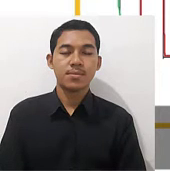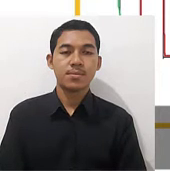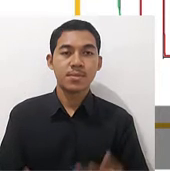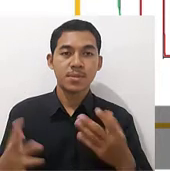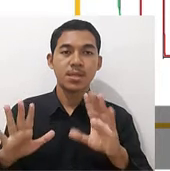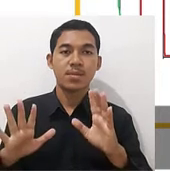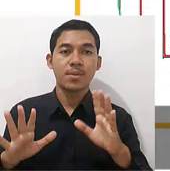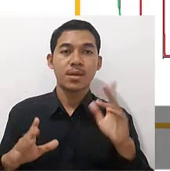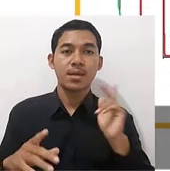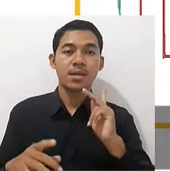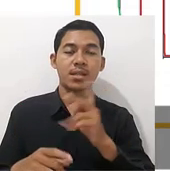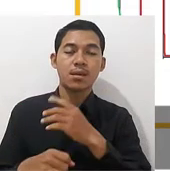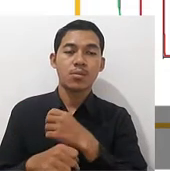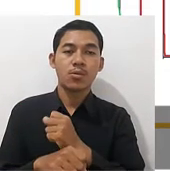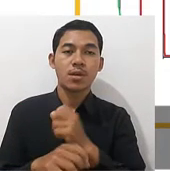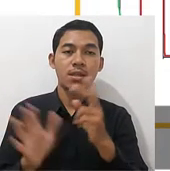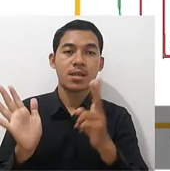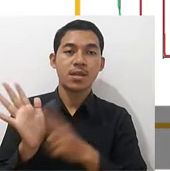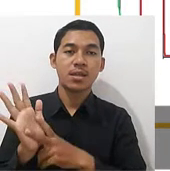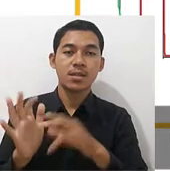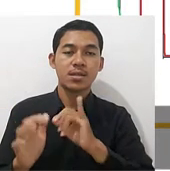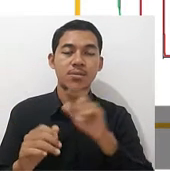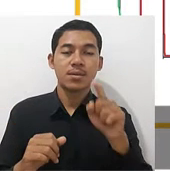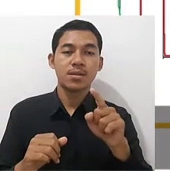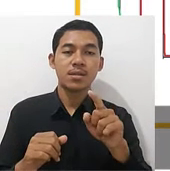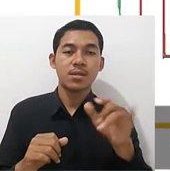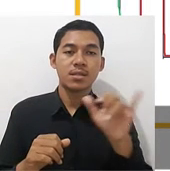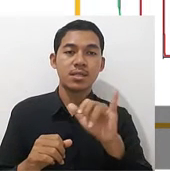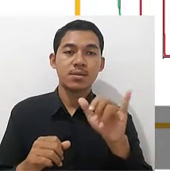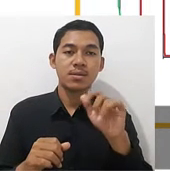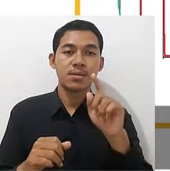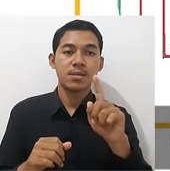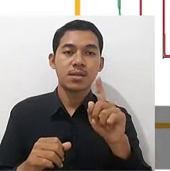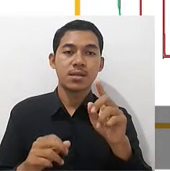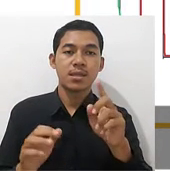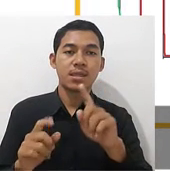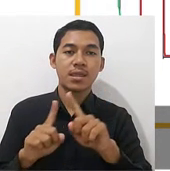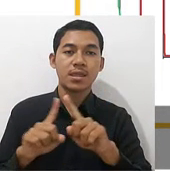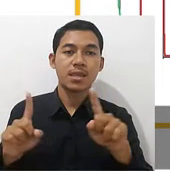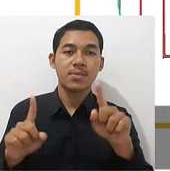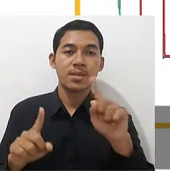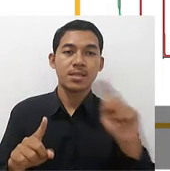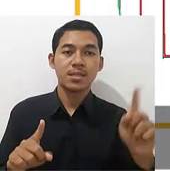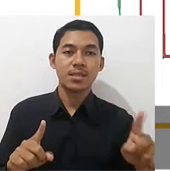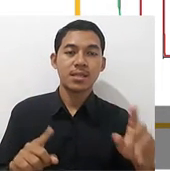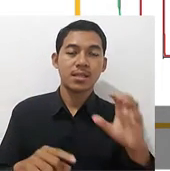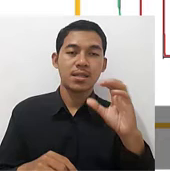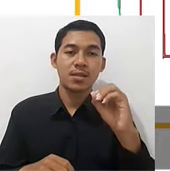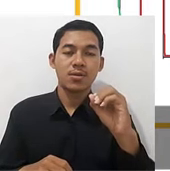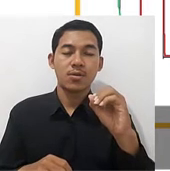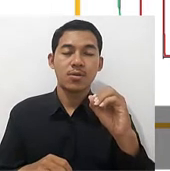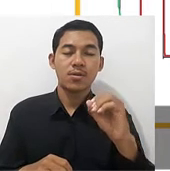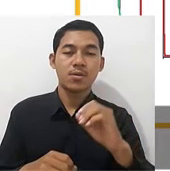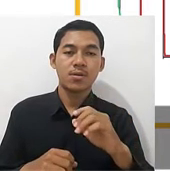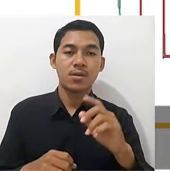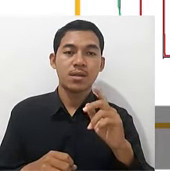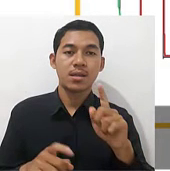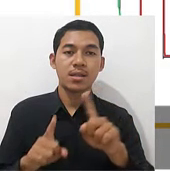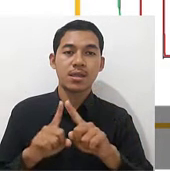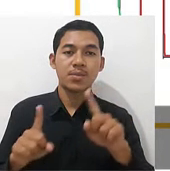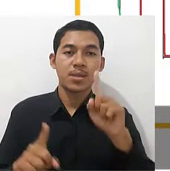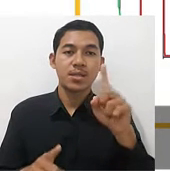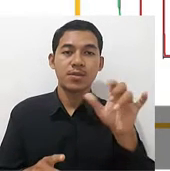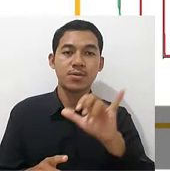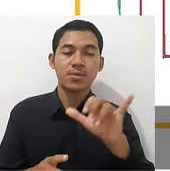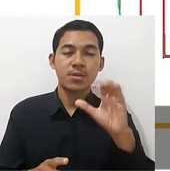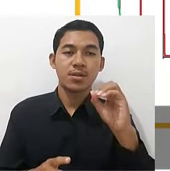Nah, sama aja kita buat N kayak gini kan. Misalkan X sama Y-nya sama-sama satu, tapi Z-nya 0. Berarti kan di sini 1, oke lah 1. Tapi 1